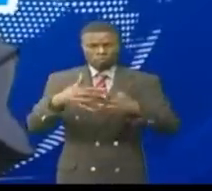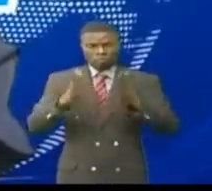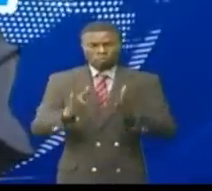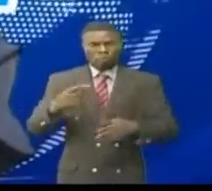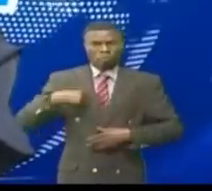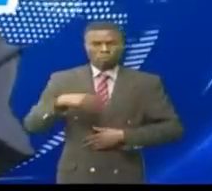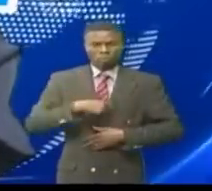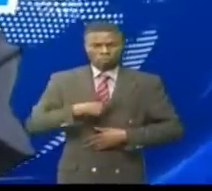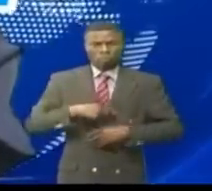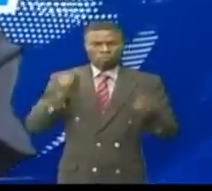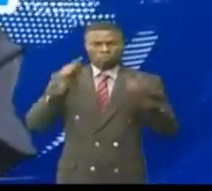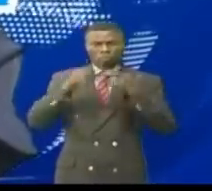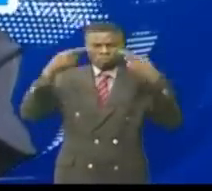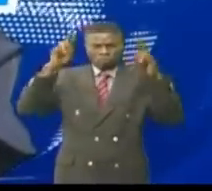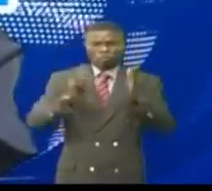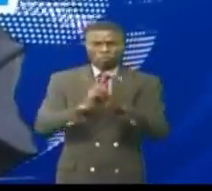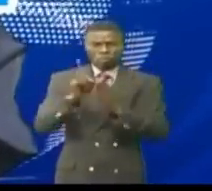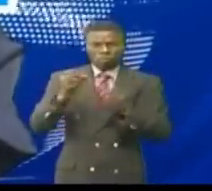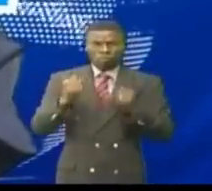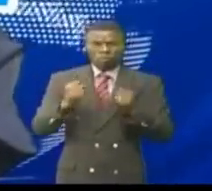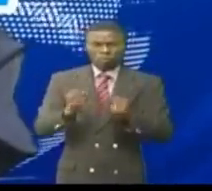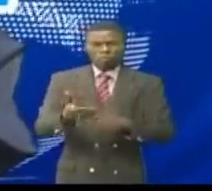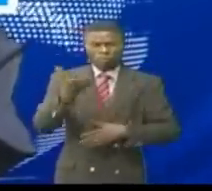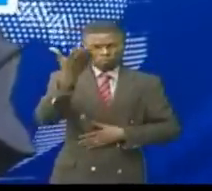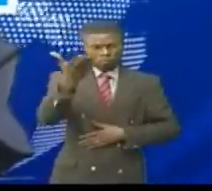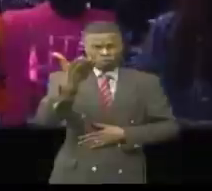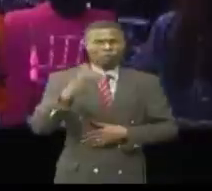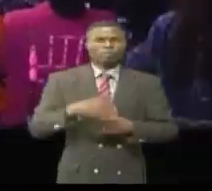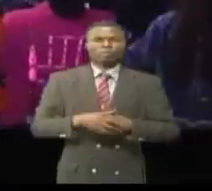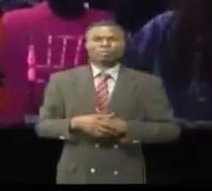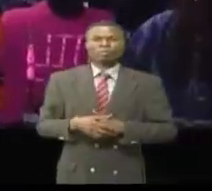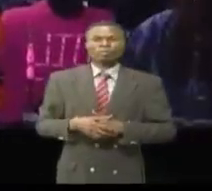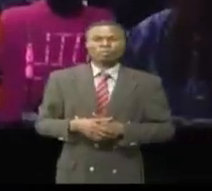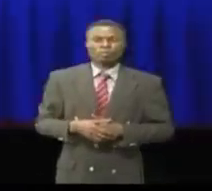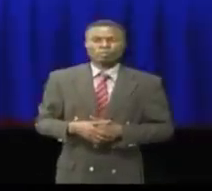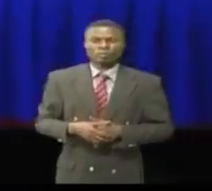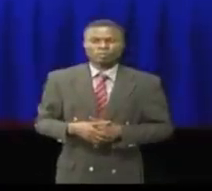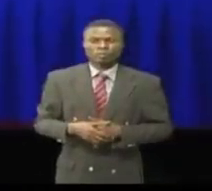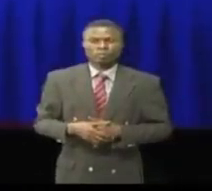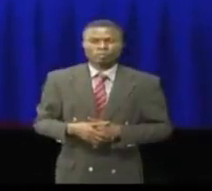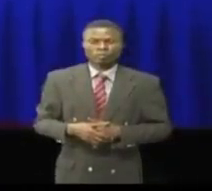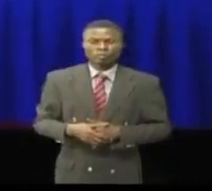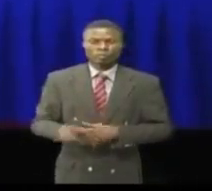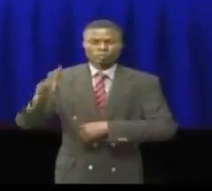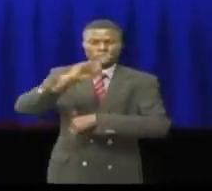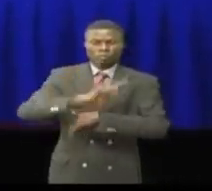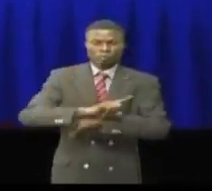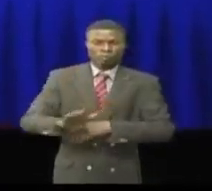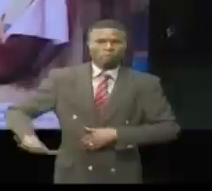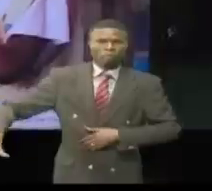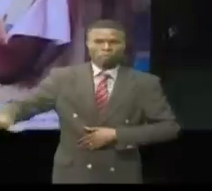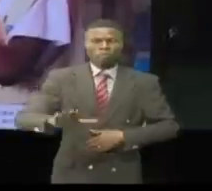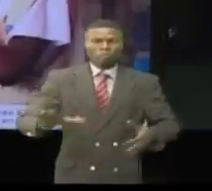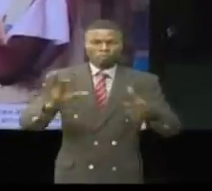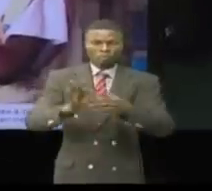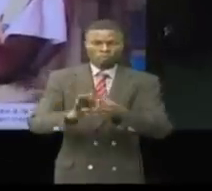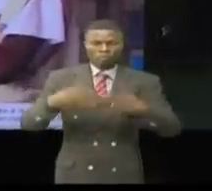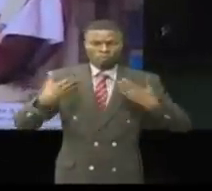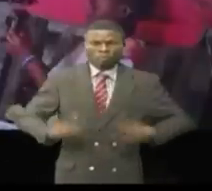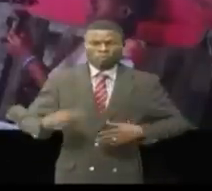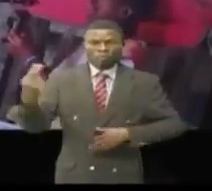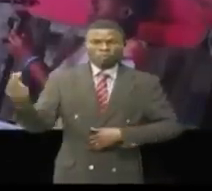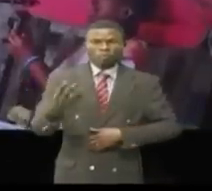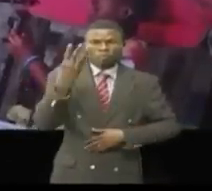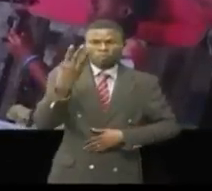atteindre les objectifs de développement durable ». Mamita Bangoulou. La journée des Nations Unies a été célébrée le